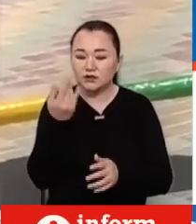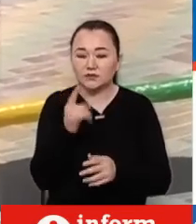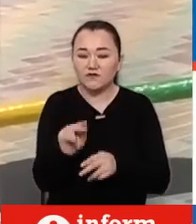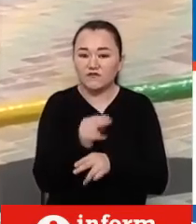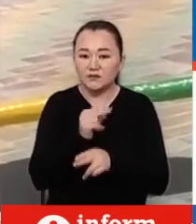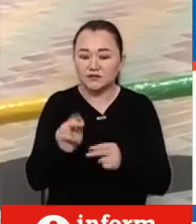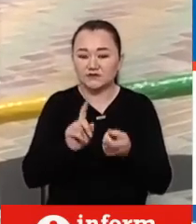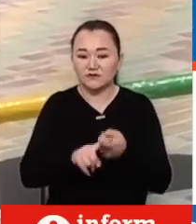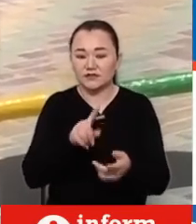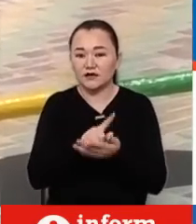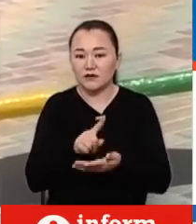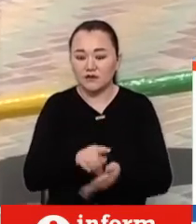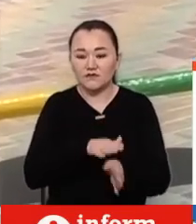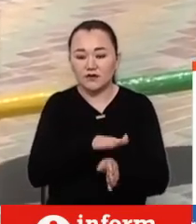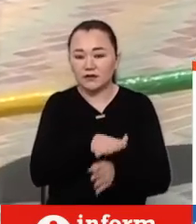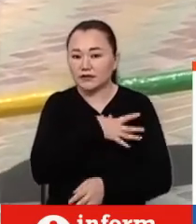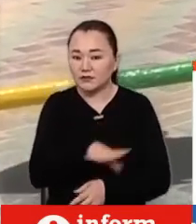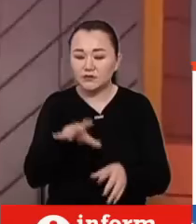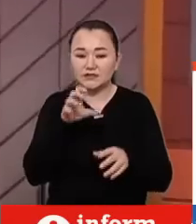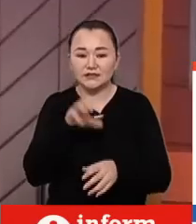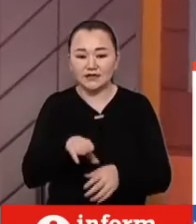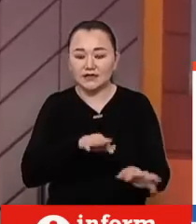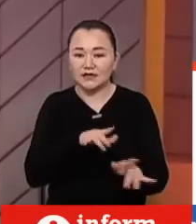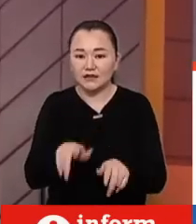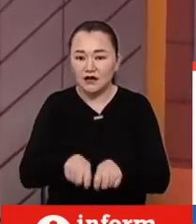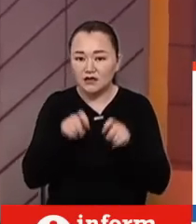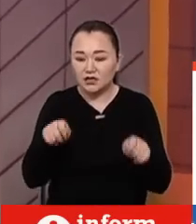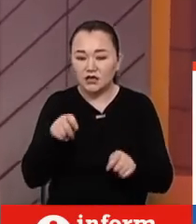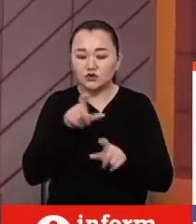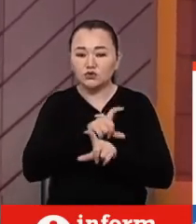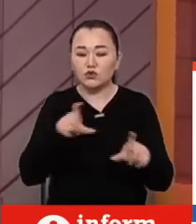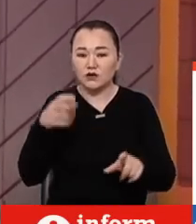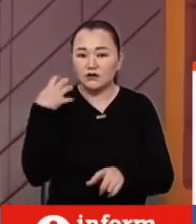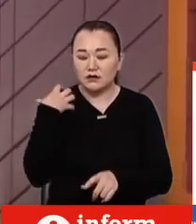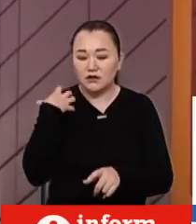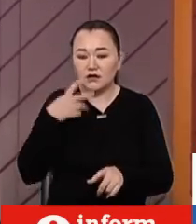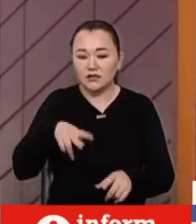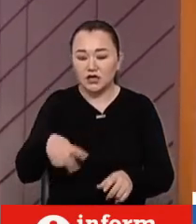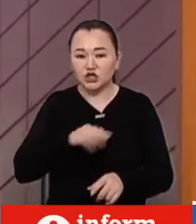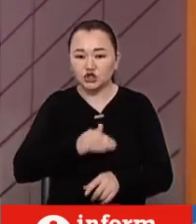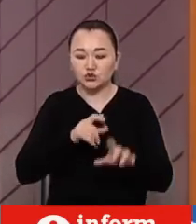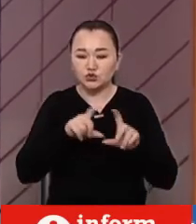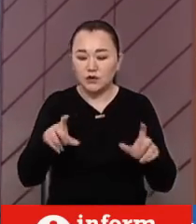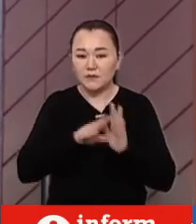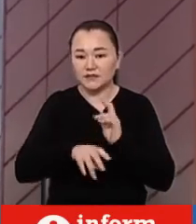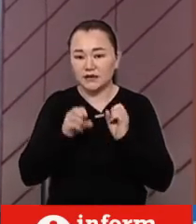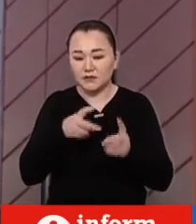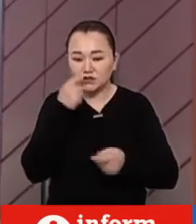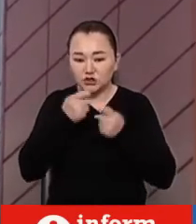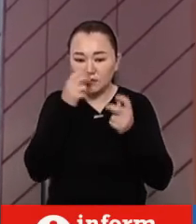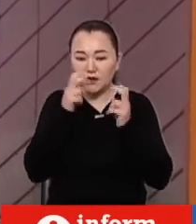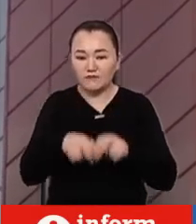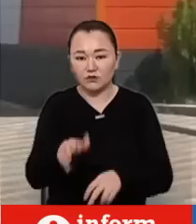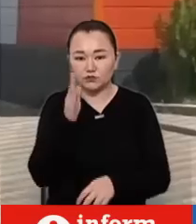тәрбиелеу жөніндегі міндеттерді орындамау бабы бойынша іс қозғады. Білім басқармасы да жеке мектептегі балалар қауіпсіздігін жіті